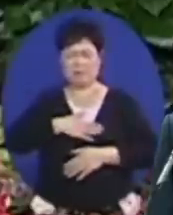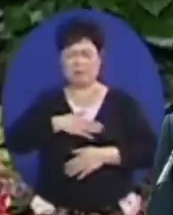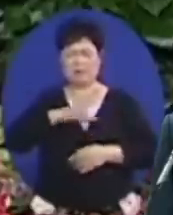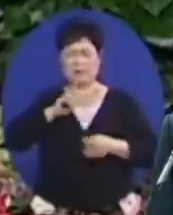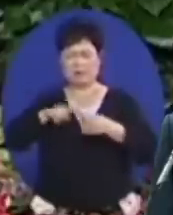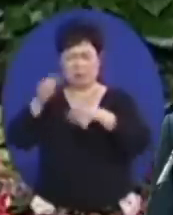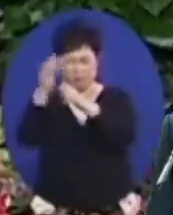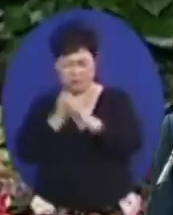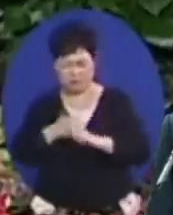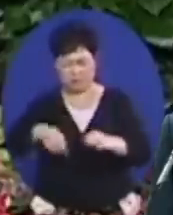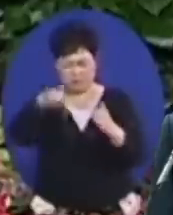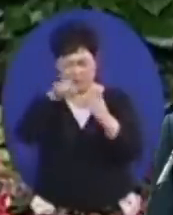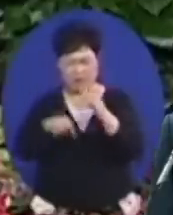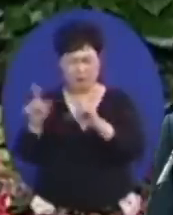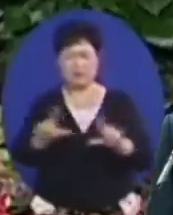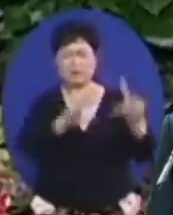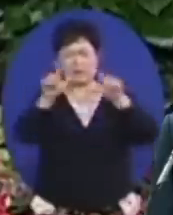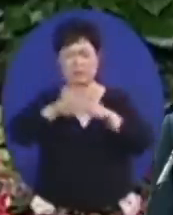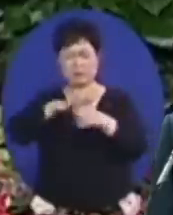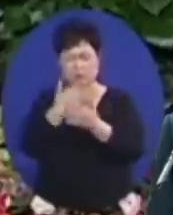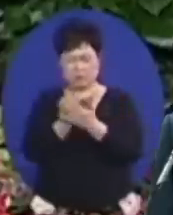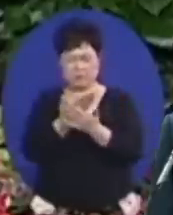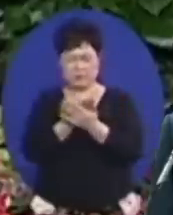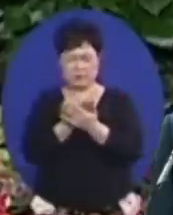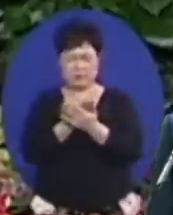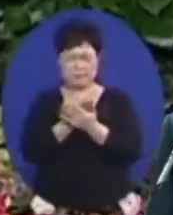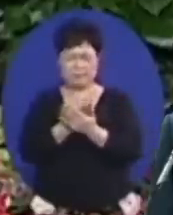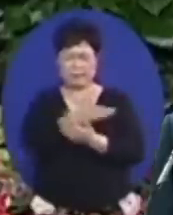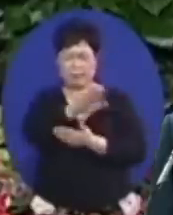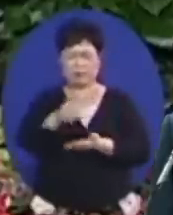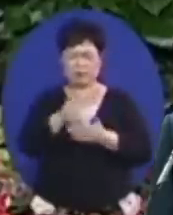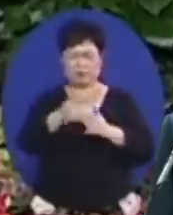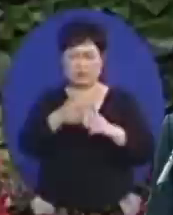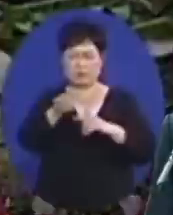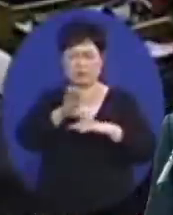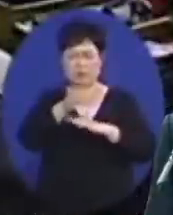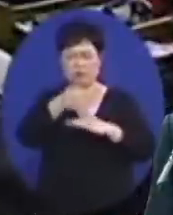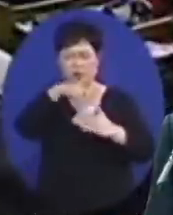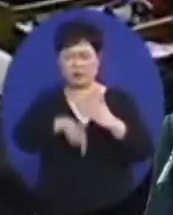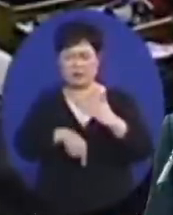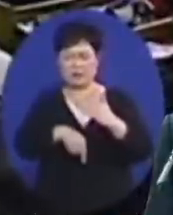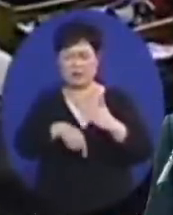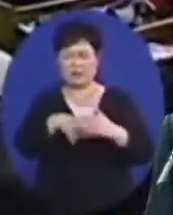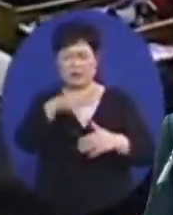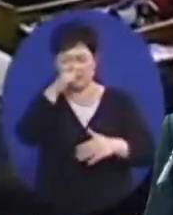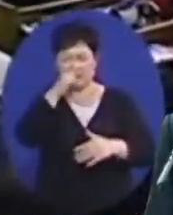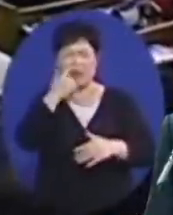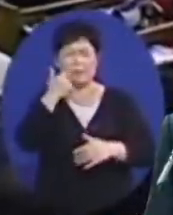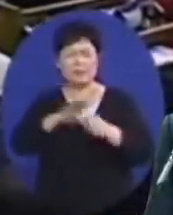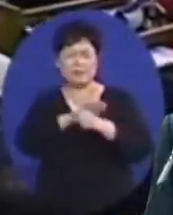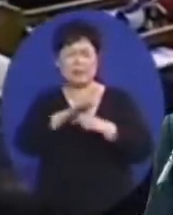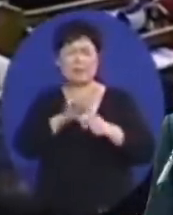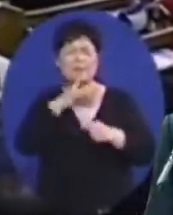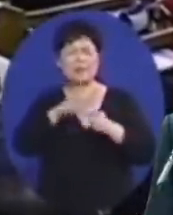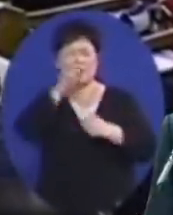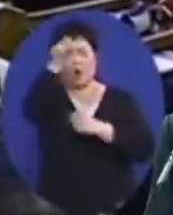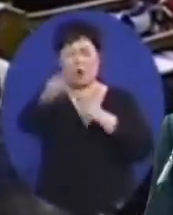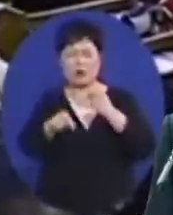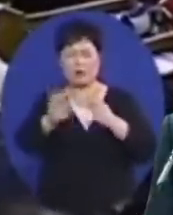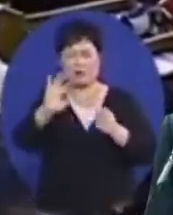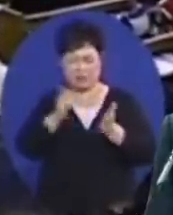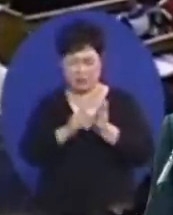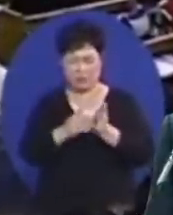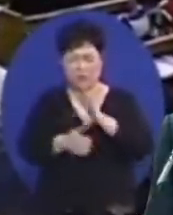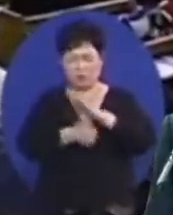붙잡고 그 안에 살게 도와주시옵소서. 우리 주 예수 그리스도 안에 있는 아버지의 사랑만이 영원한 것이요